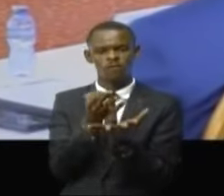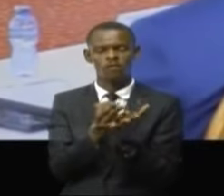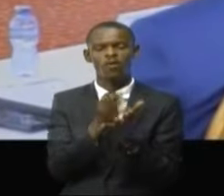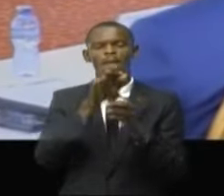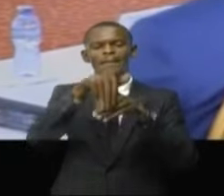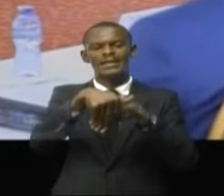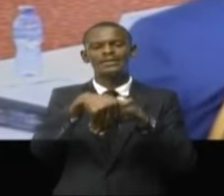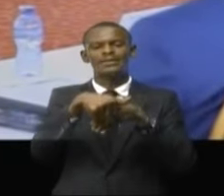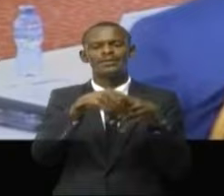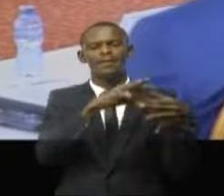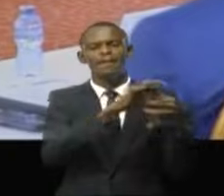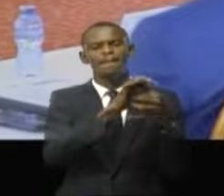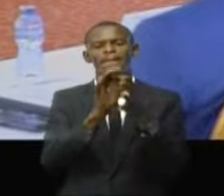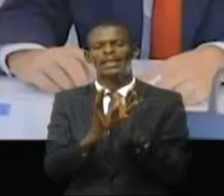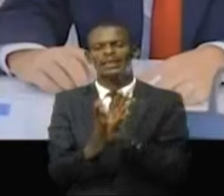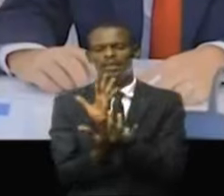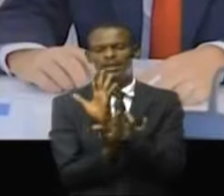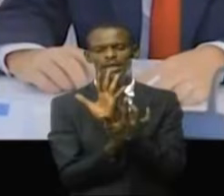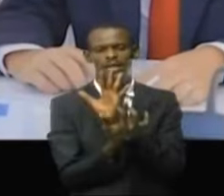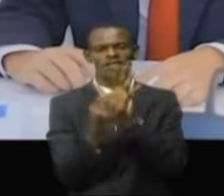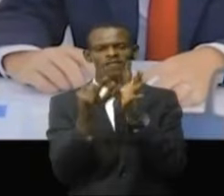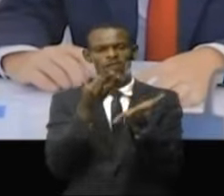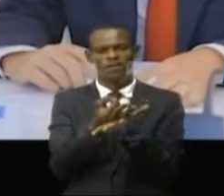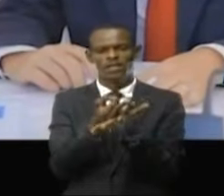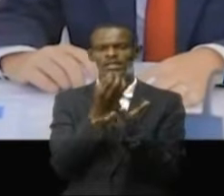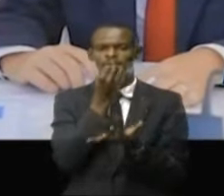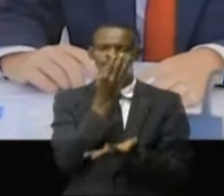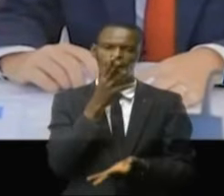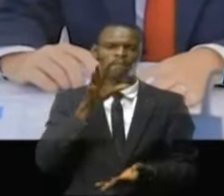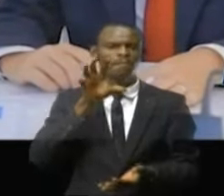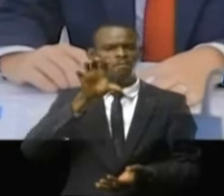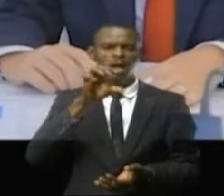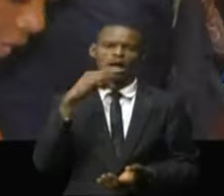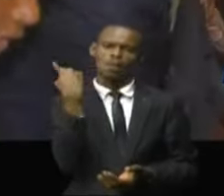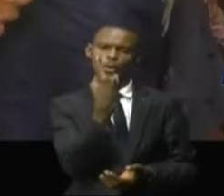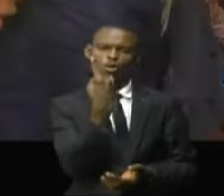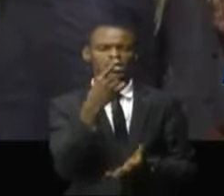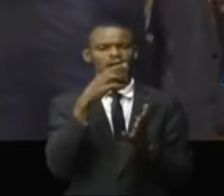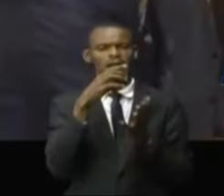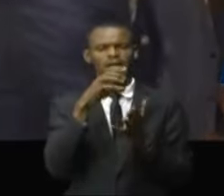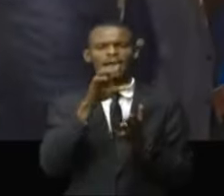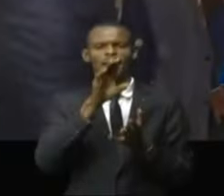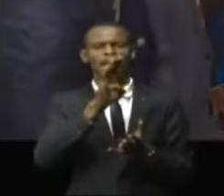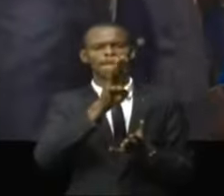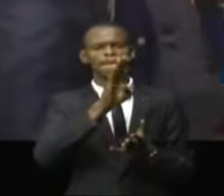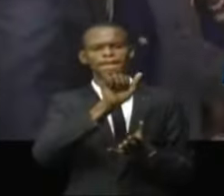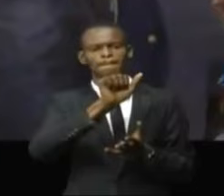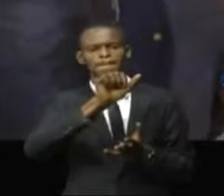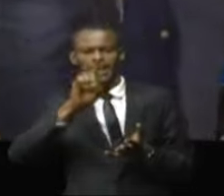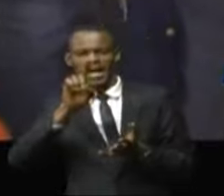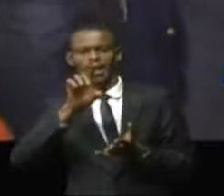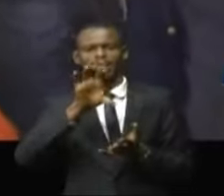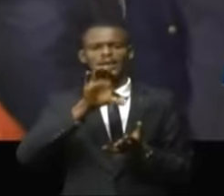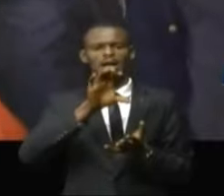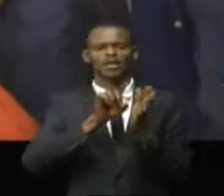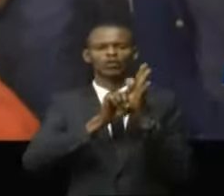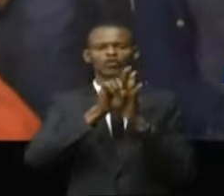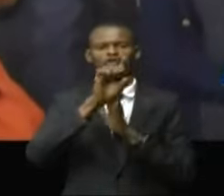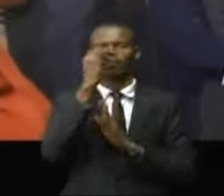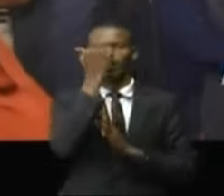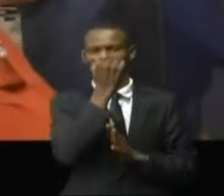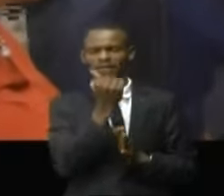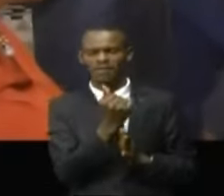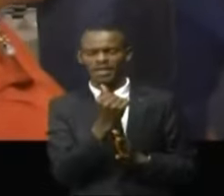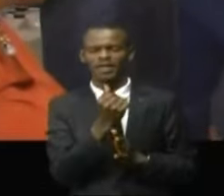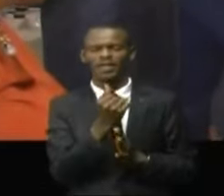des partenaires techniques et financiers, la Banque mondiale, la Banque africaine de développement, la Fondation africaine pour le renforcement des